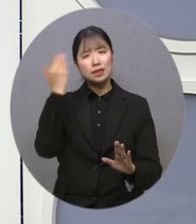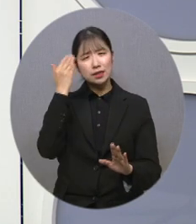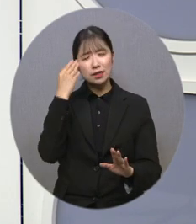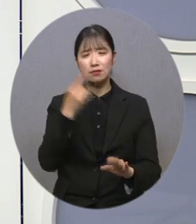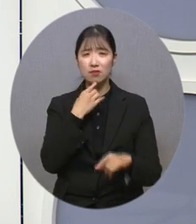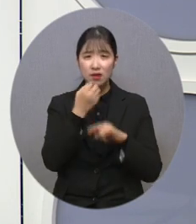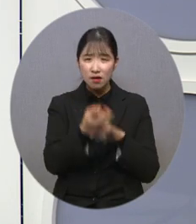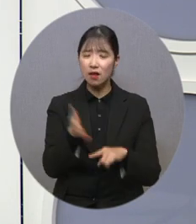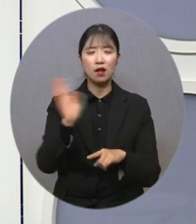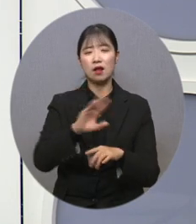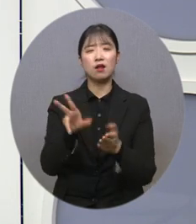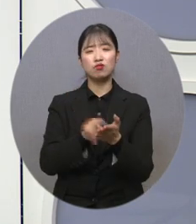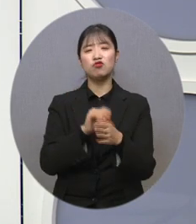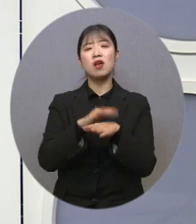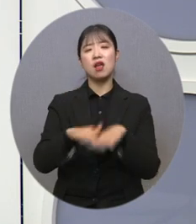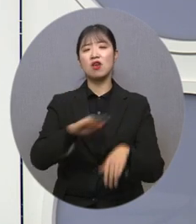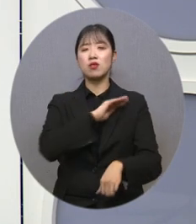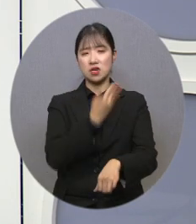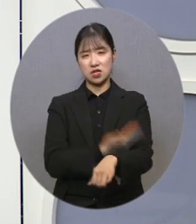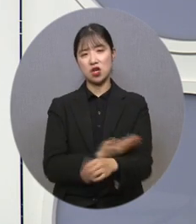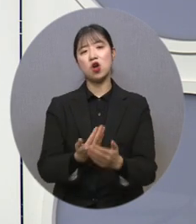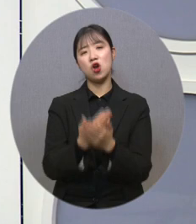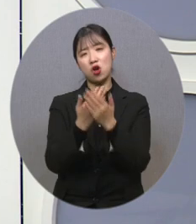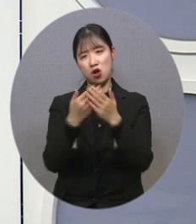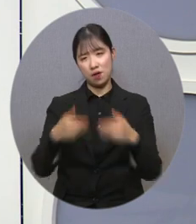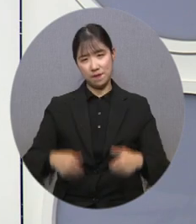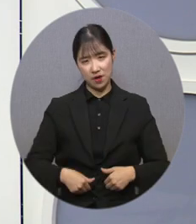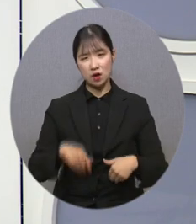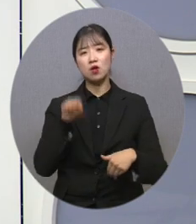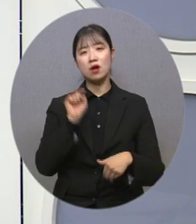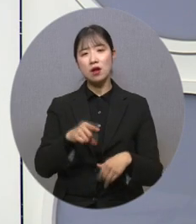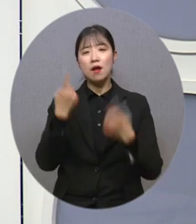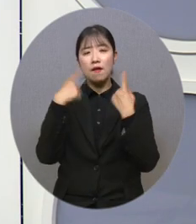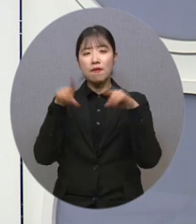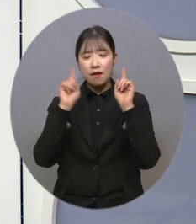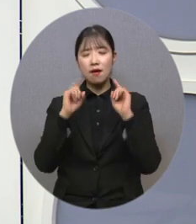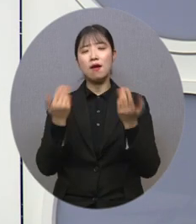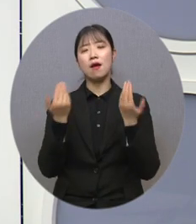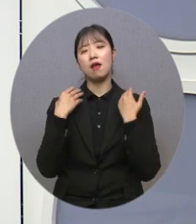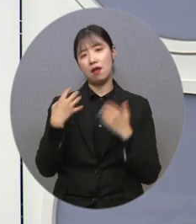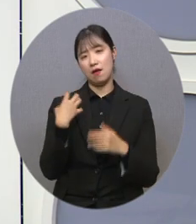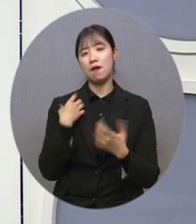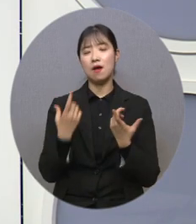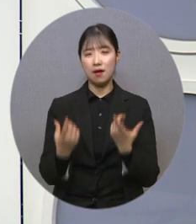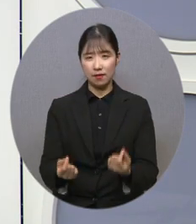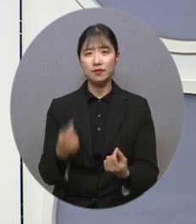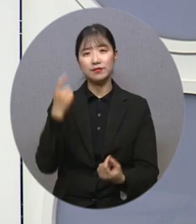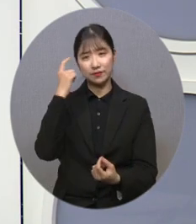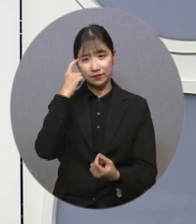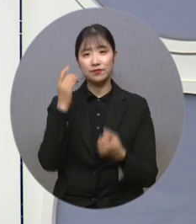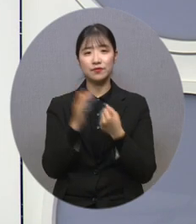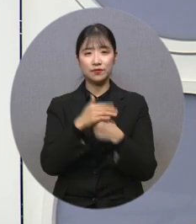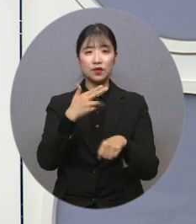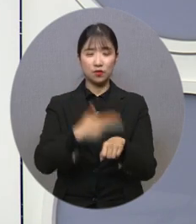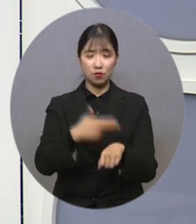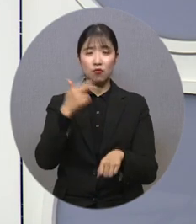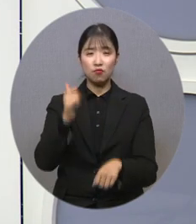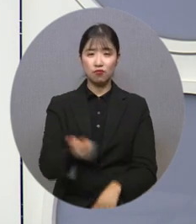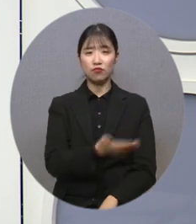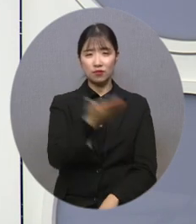아니라 문제 해결 능력을 키워주는 것이 대학의 역할이다 이렇게 생각을 합니다. 그래서